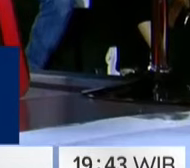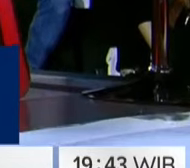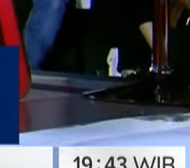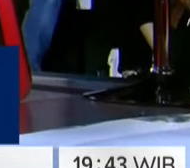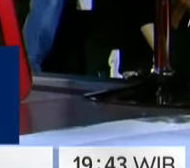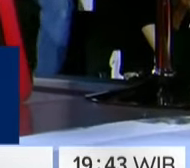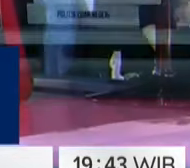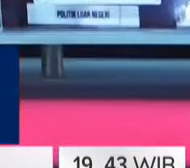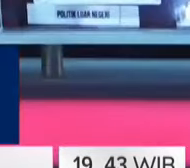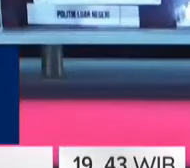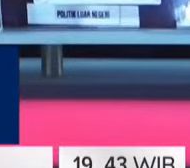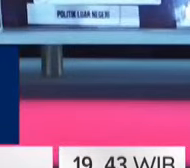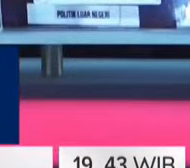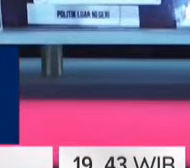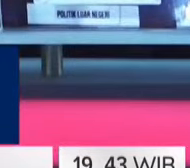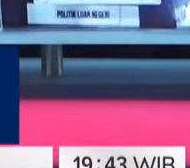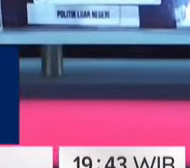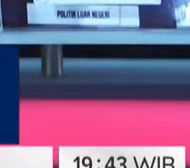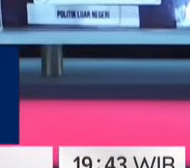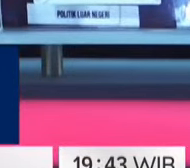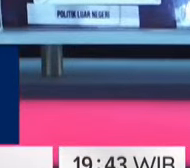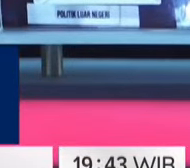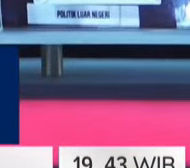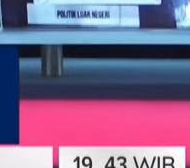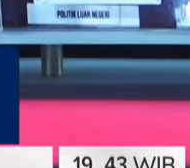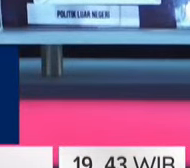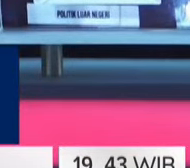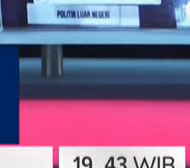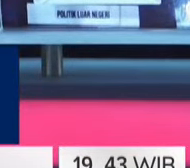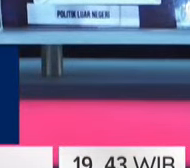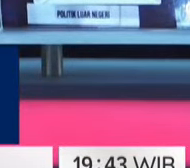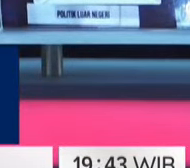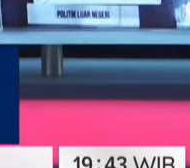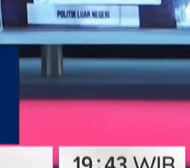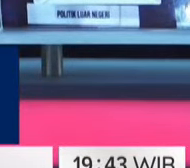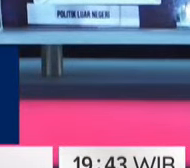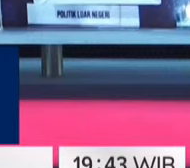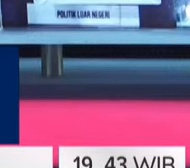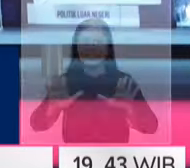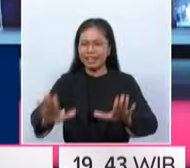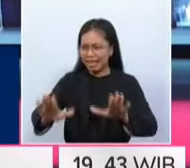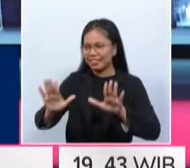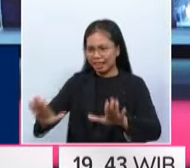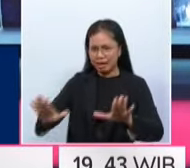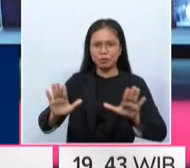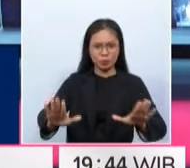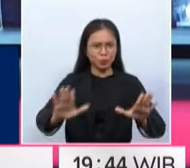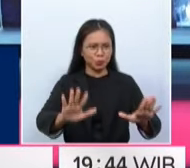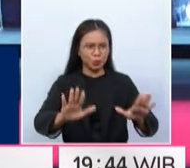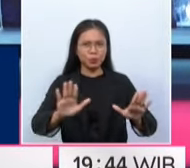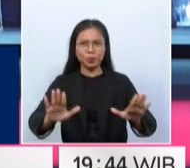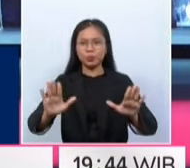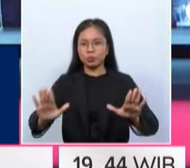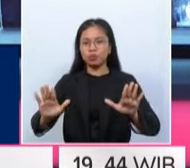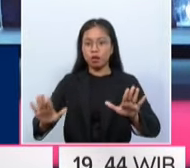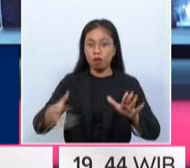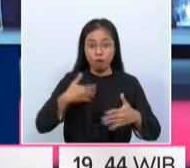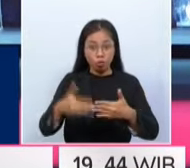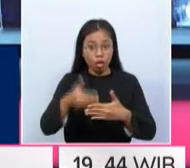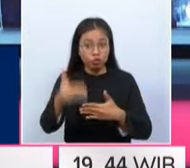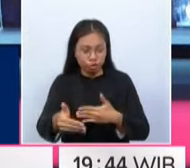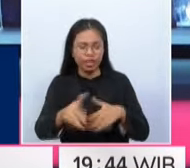2024 baik Harap tenang Harap tenang tenang dulu tenang dulu Harap tenang acara harus kita lanjutkan terlebih